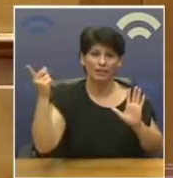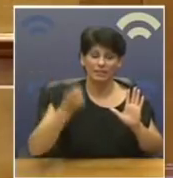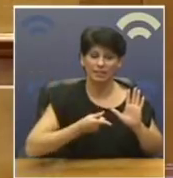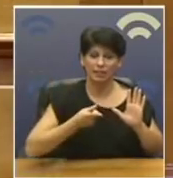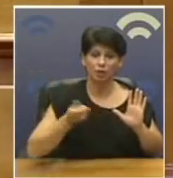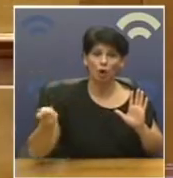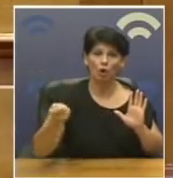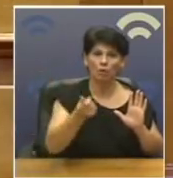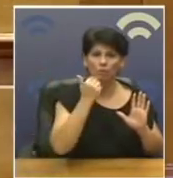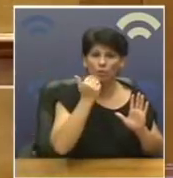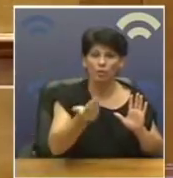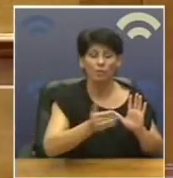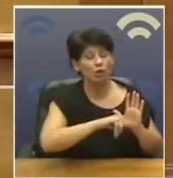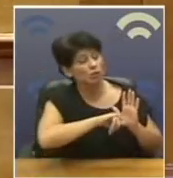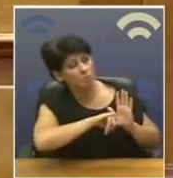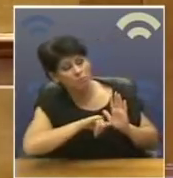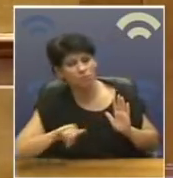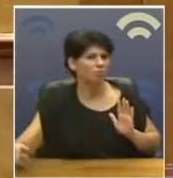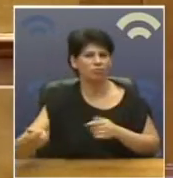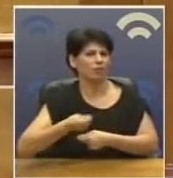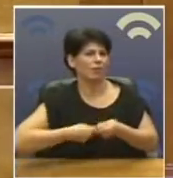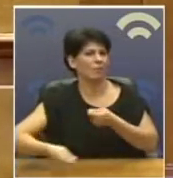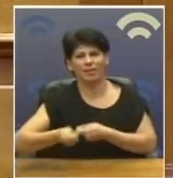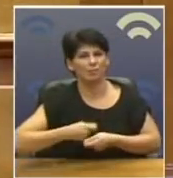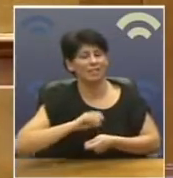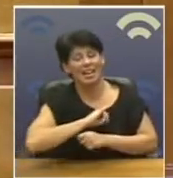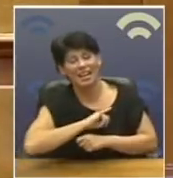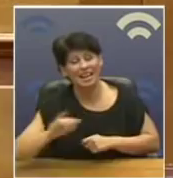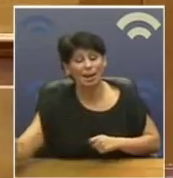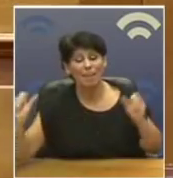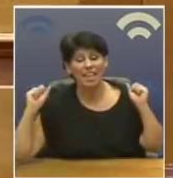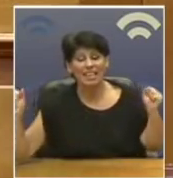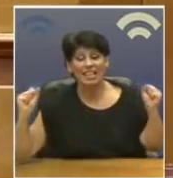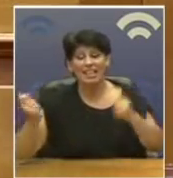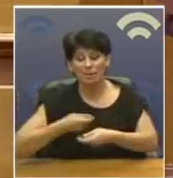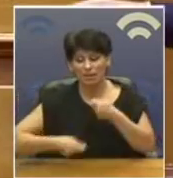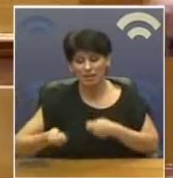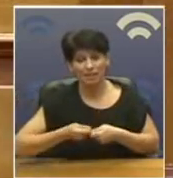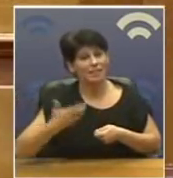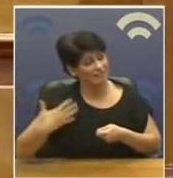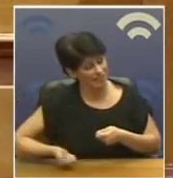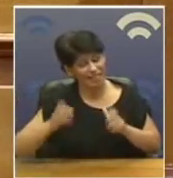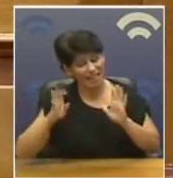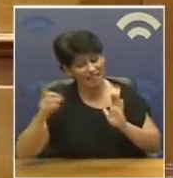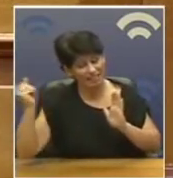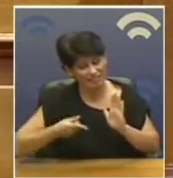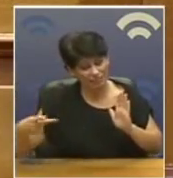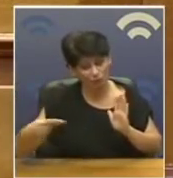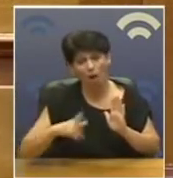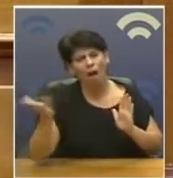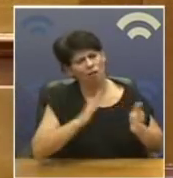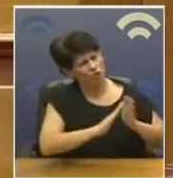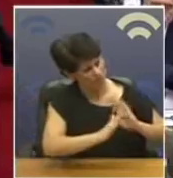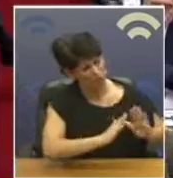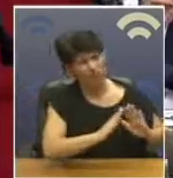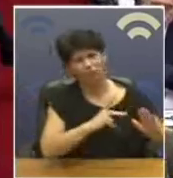δεν θα μπορούσε να δει κανένας επιχειρηματίας, καμία υγιής επιχείρηση σε αυτή τη χώρα, όσο και αν προστατεύατε τους τραπεζίτες.